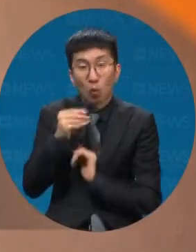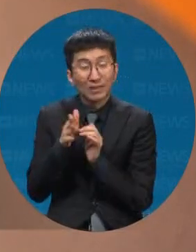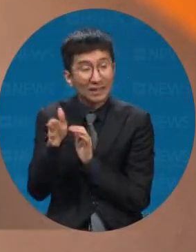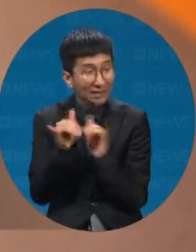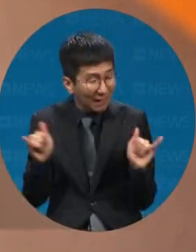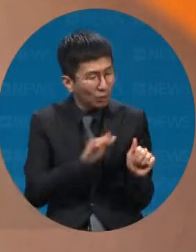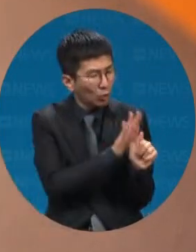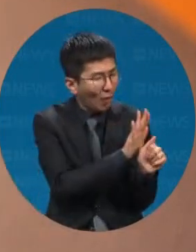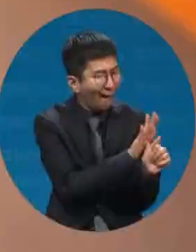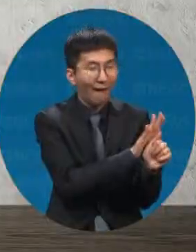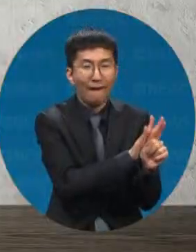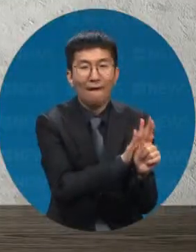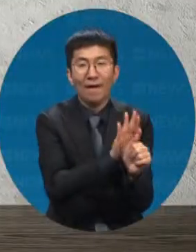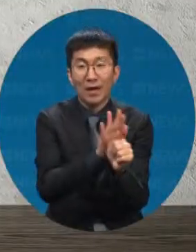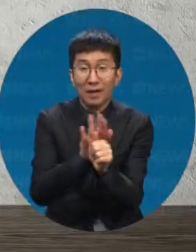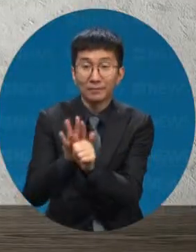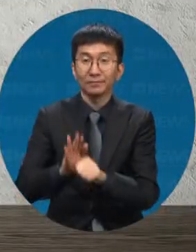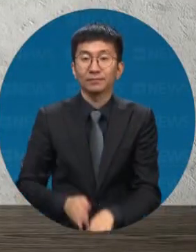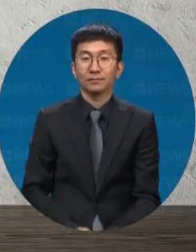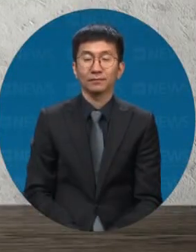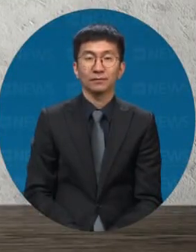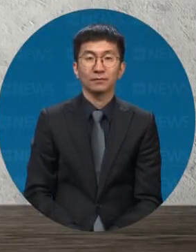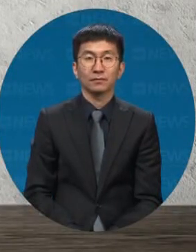어려운 학생들을 돌보게 하는